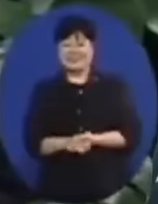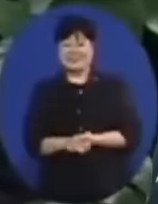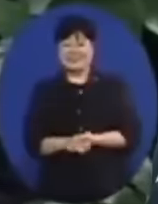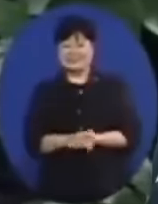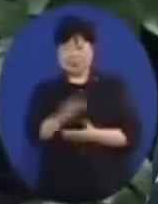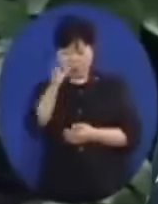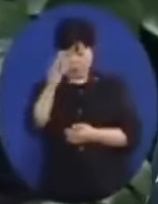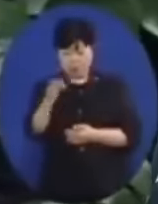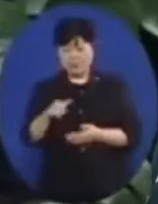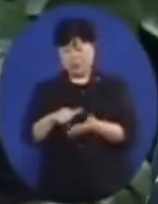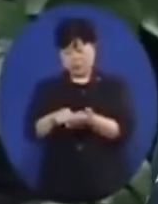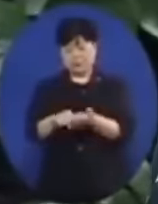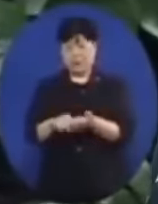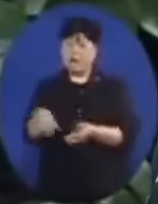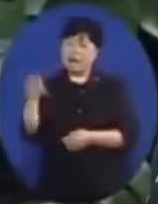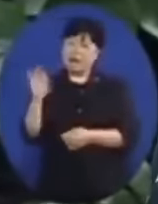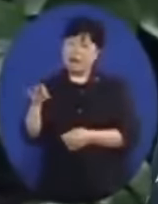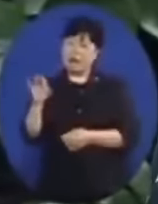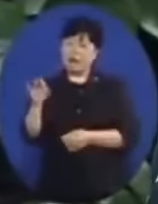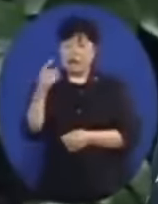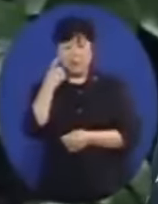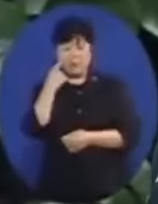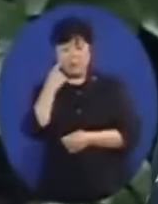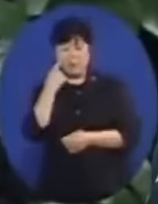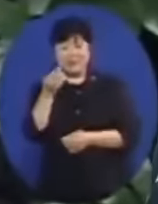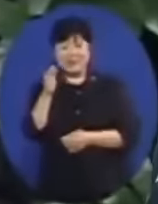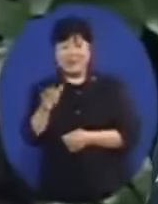우리가 볼 때 지우개는 아무것도 아니잖아요.